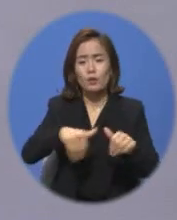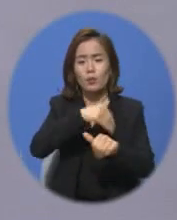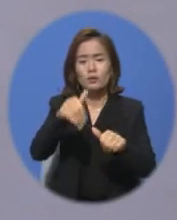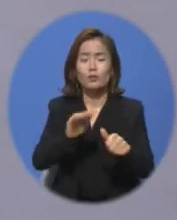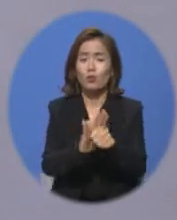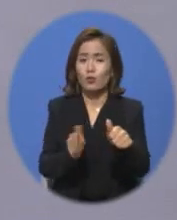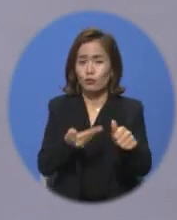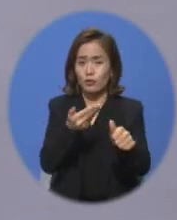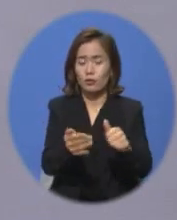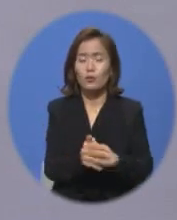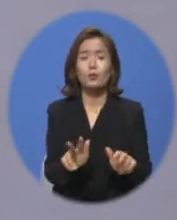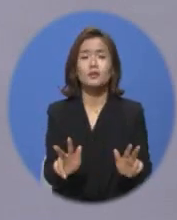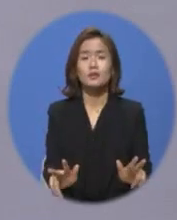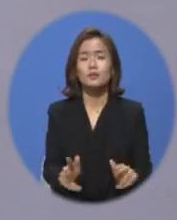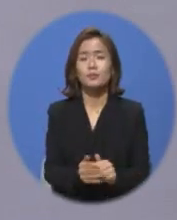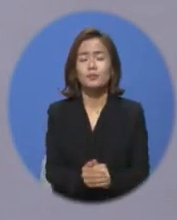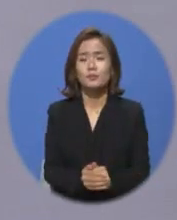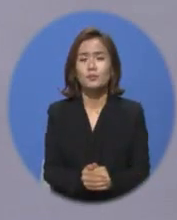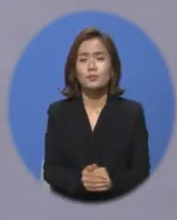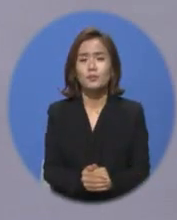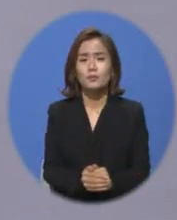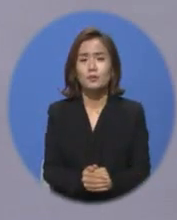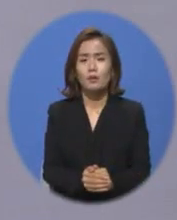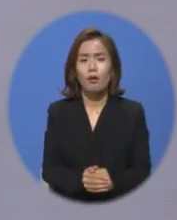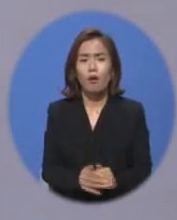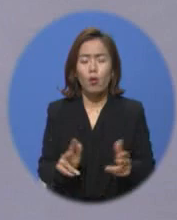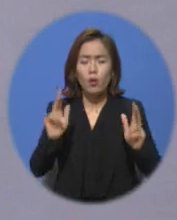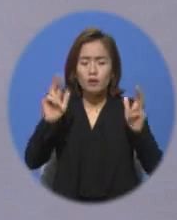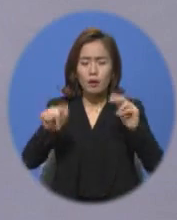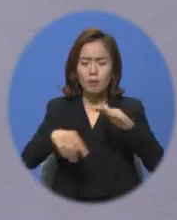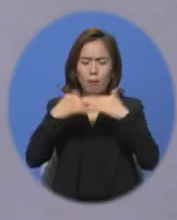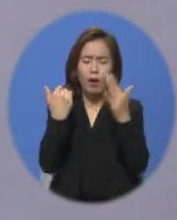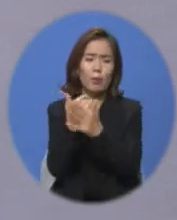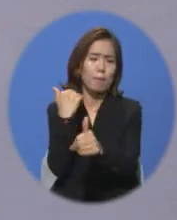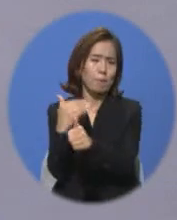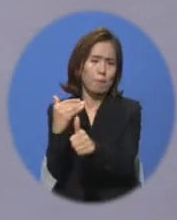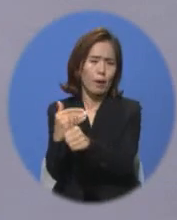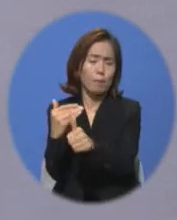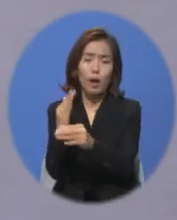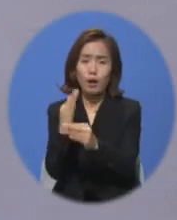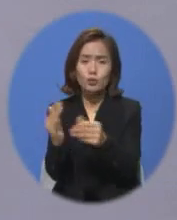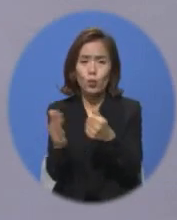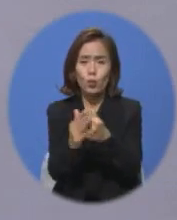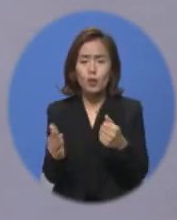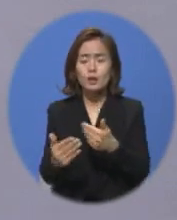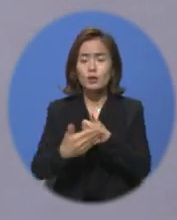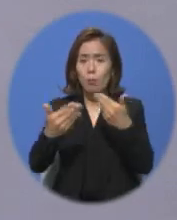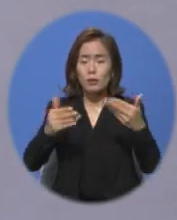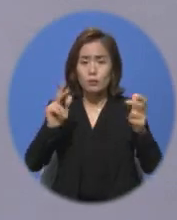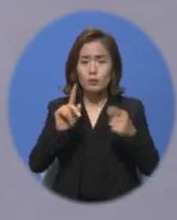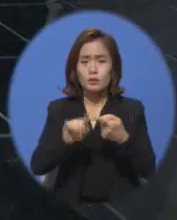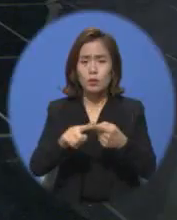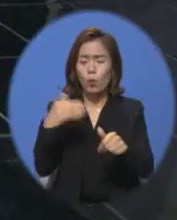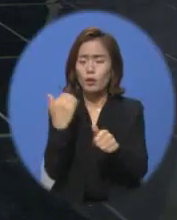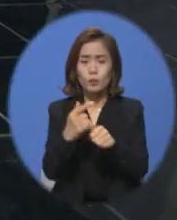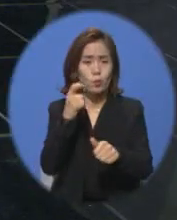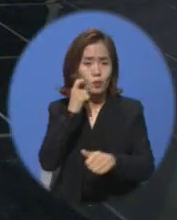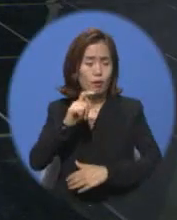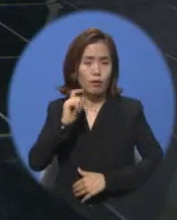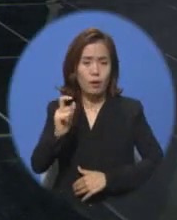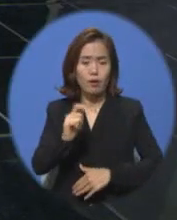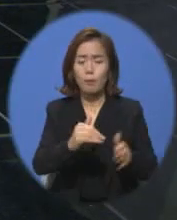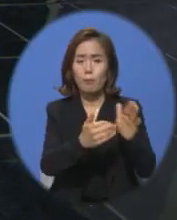.현재대규모해고가 예상되고있습니다.저는정부지원을 받는기업들이해고를단행하는것을강력하게막아야한다고생각합니다